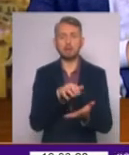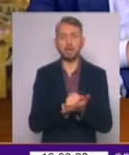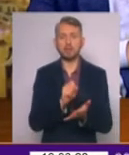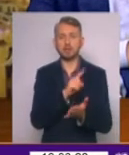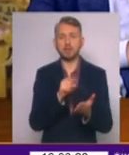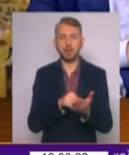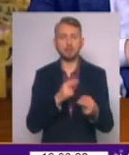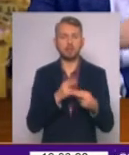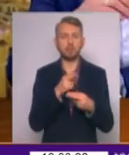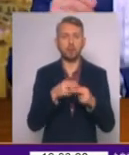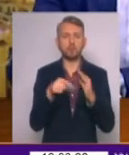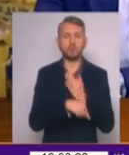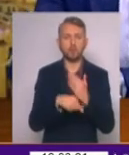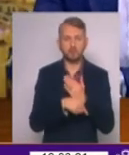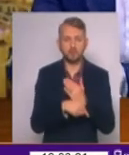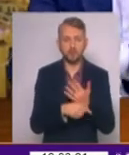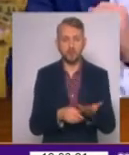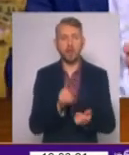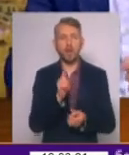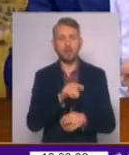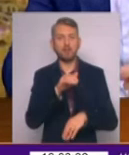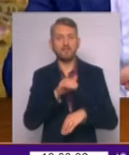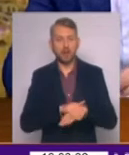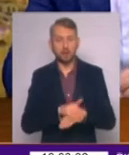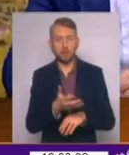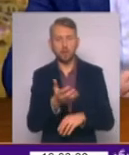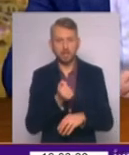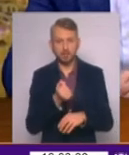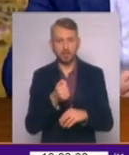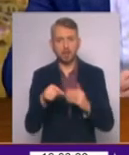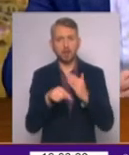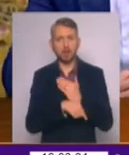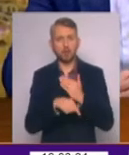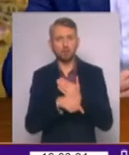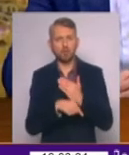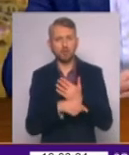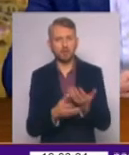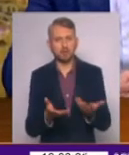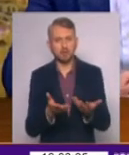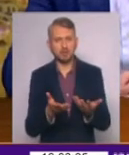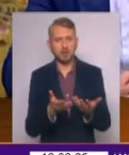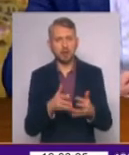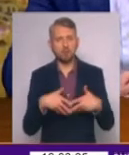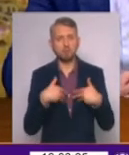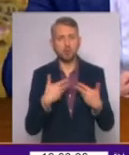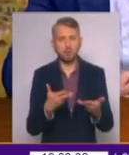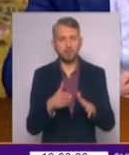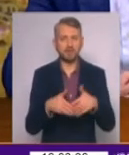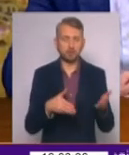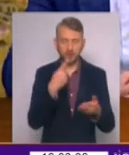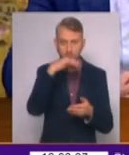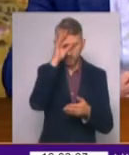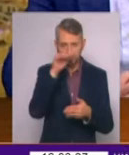питанням запобігання корупції. Але факт отримання корумпованих, як кажуть, проявів зі сторони